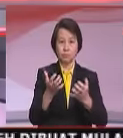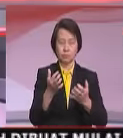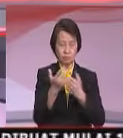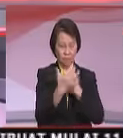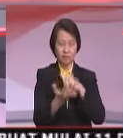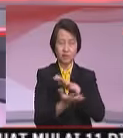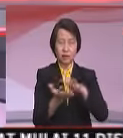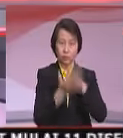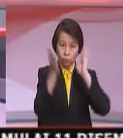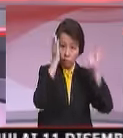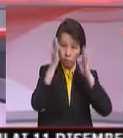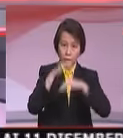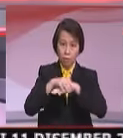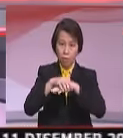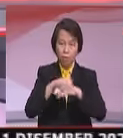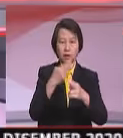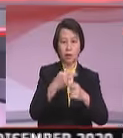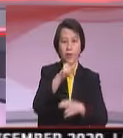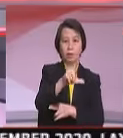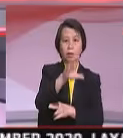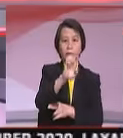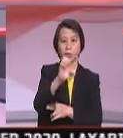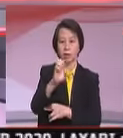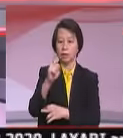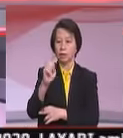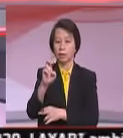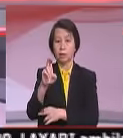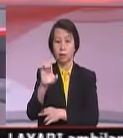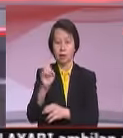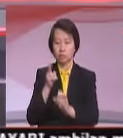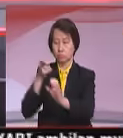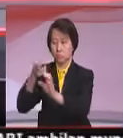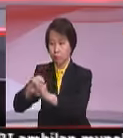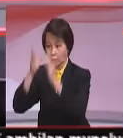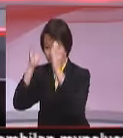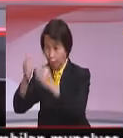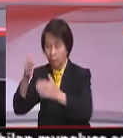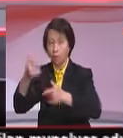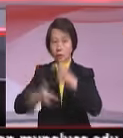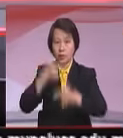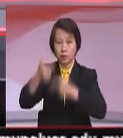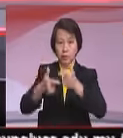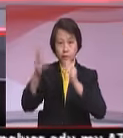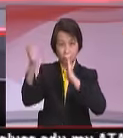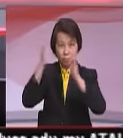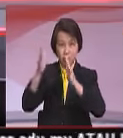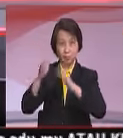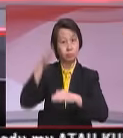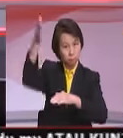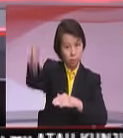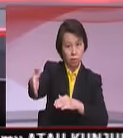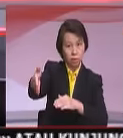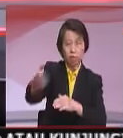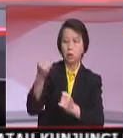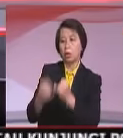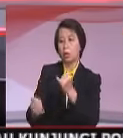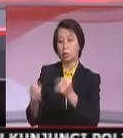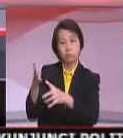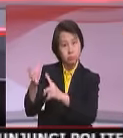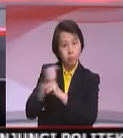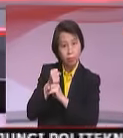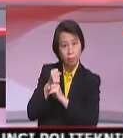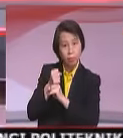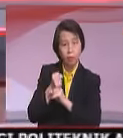campuran Malaysia-England Lee Tak untuk menyertai pasukan Pahang dalam saingan Liga Malaysia musim depan akhirnya